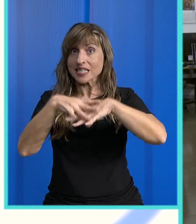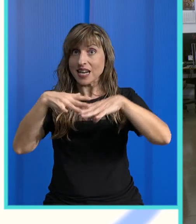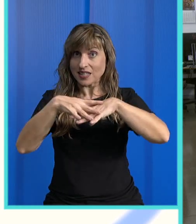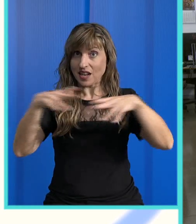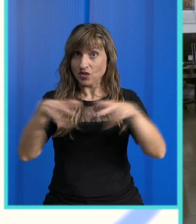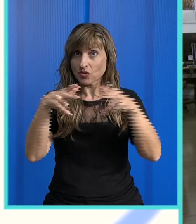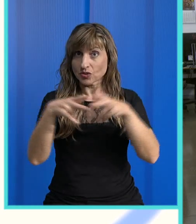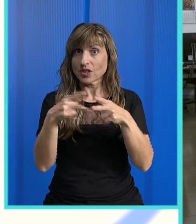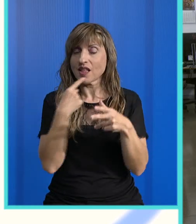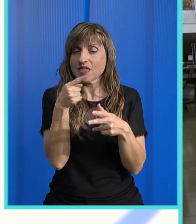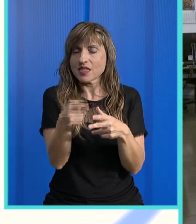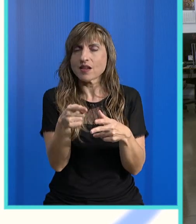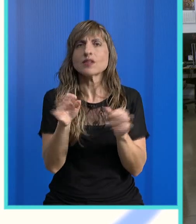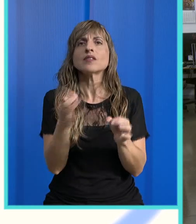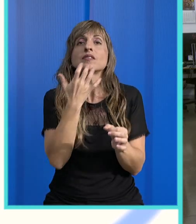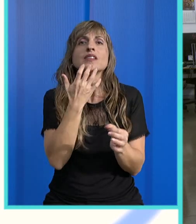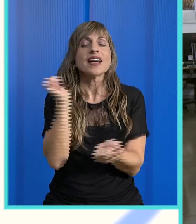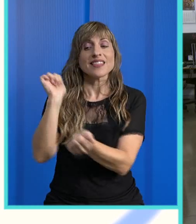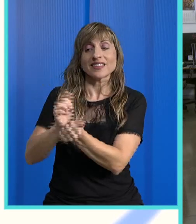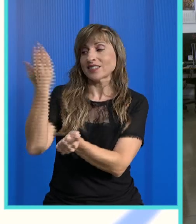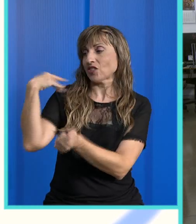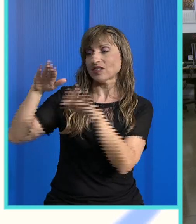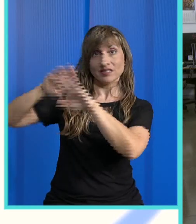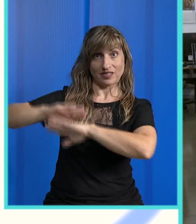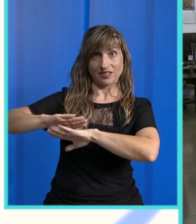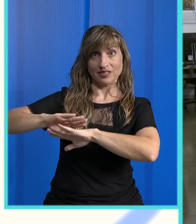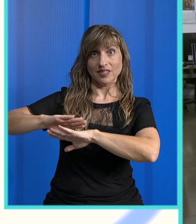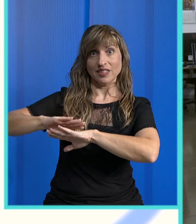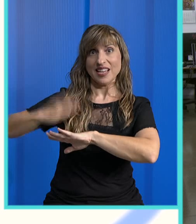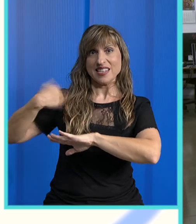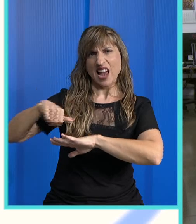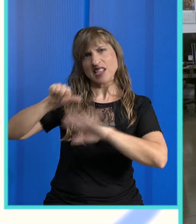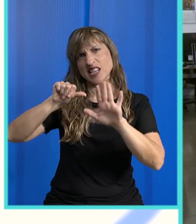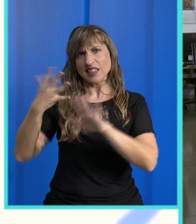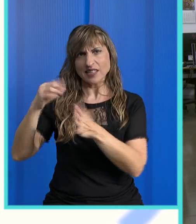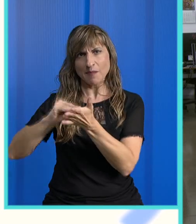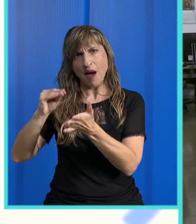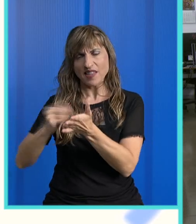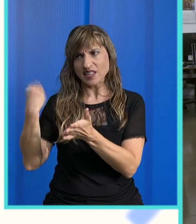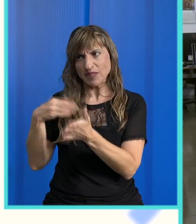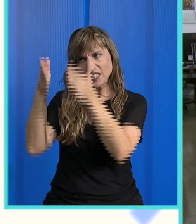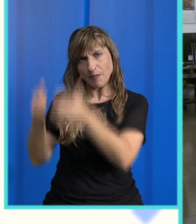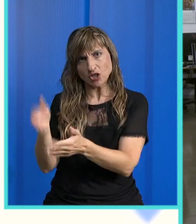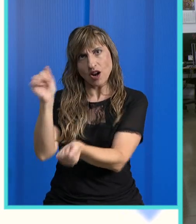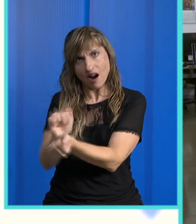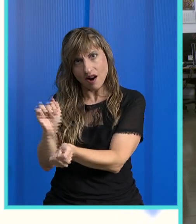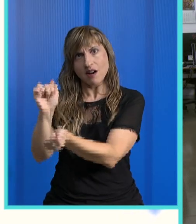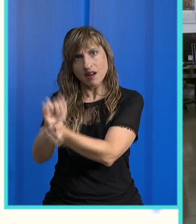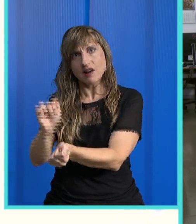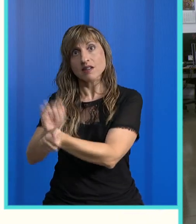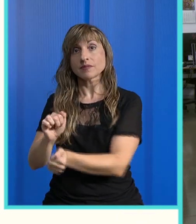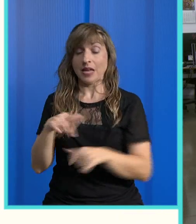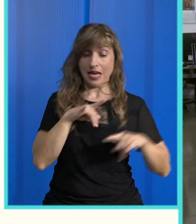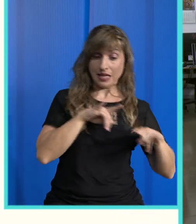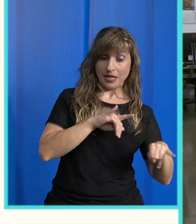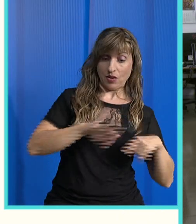posa com a exemple la detenció d'aquesta passada nit que ja en van 65 d'una mateixa persona. Entre dilluns i aquesta